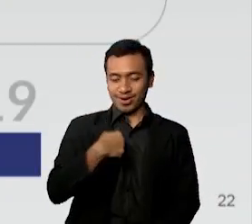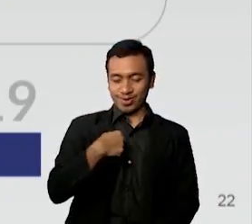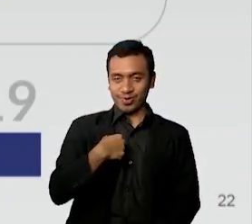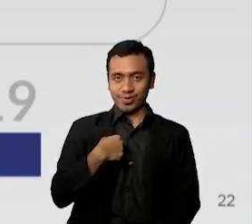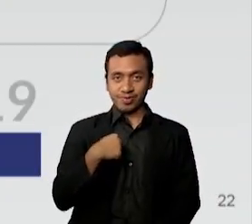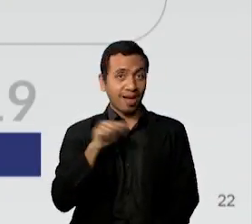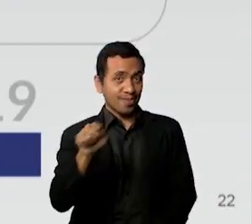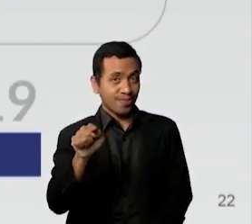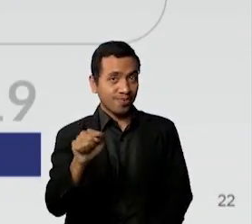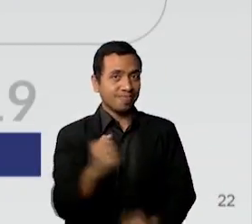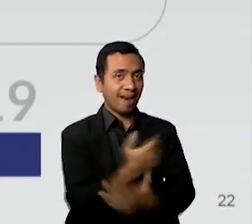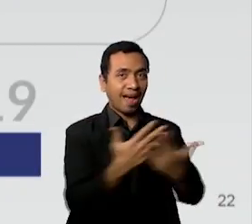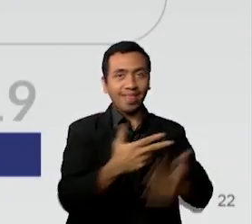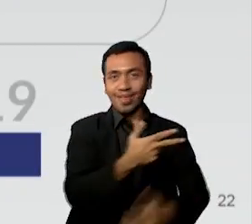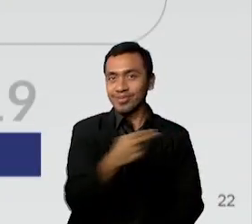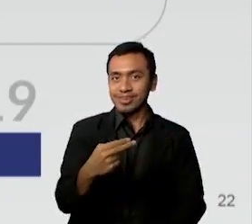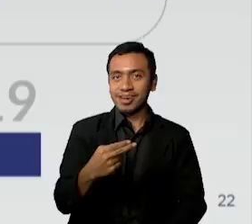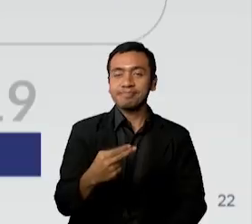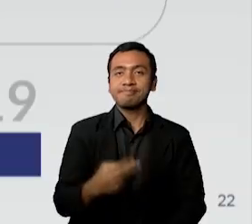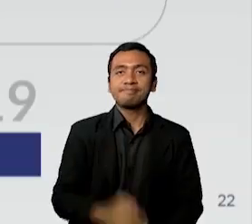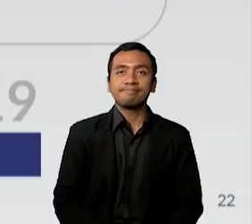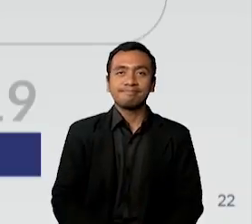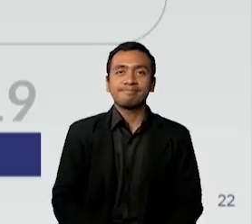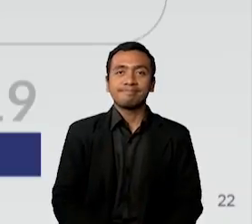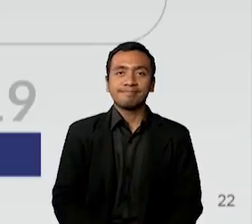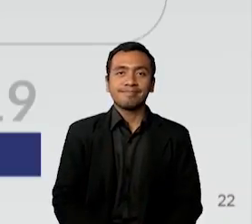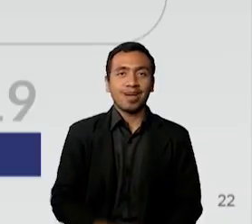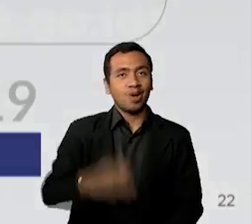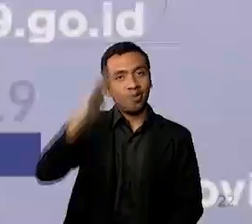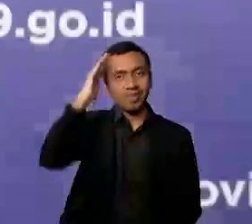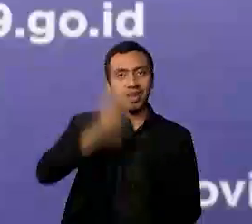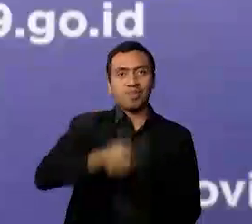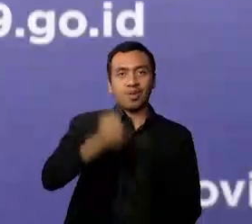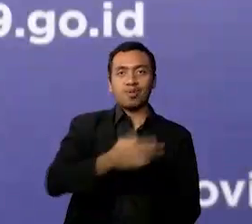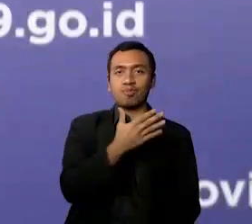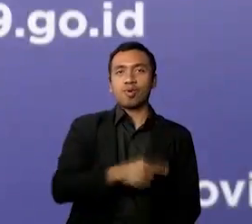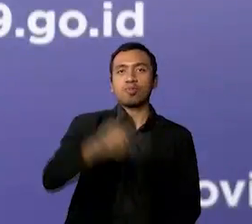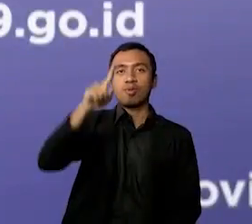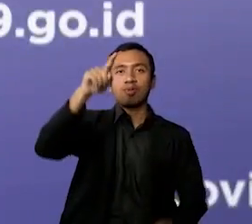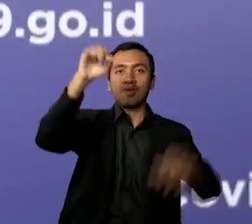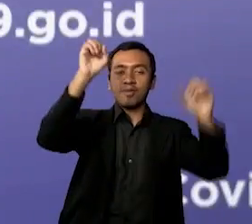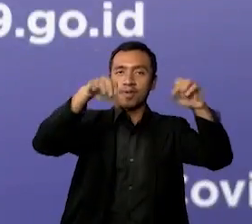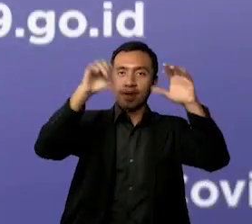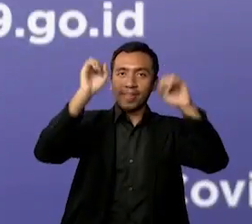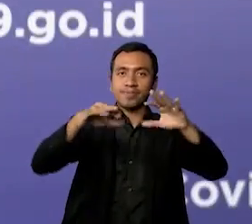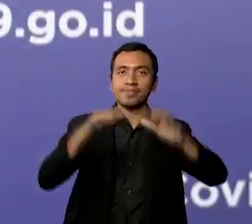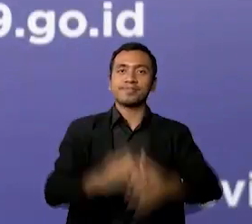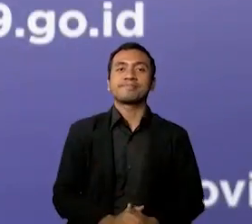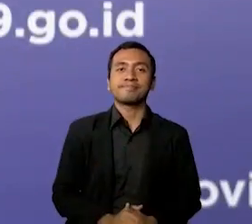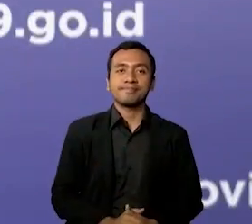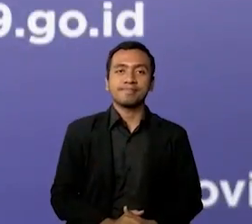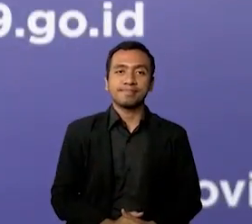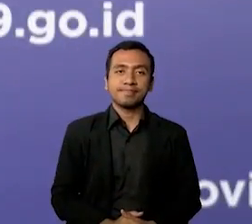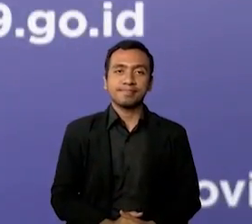saya, dan untuk masyarakat Indonesia. Sekian dari saya. Wassalamualaikum warahmatullahi wabarakatuh.